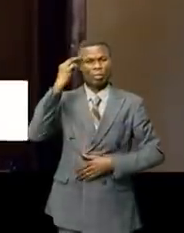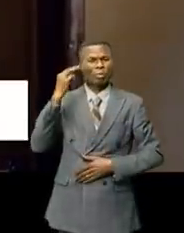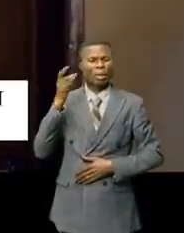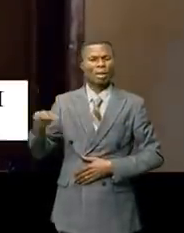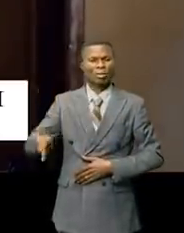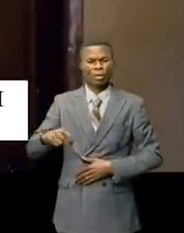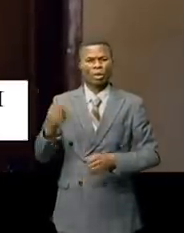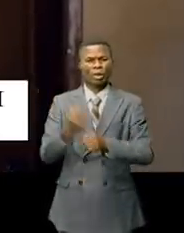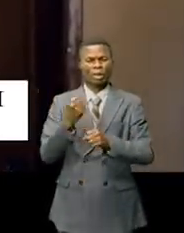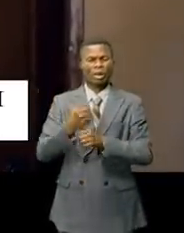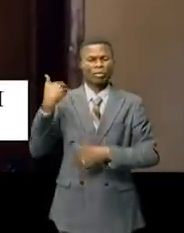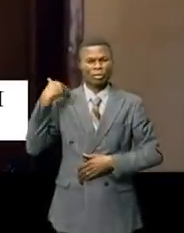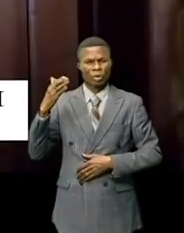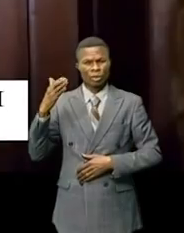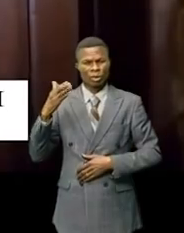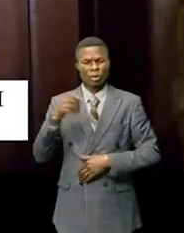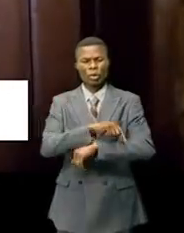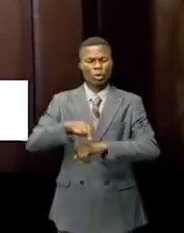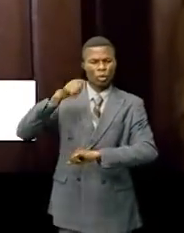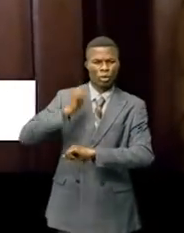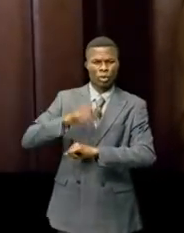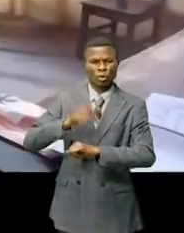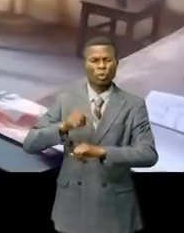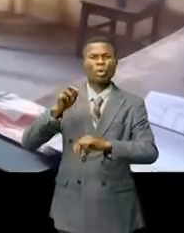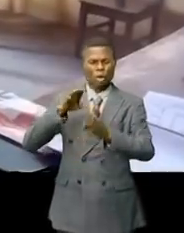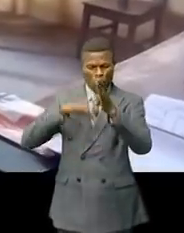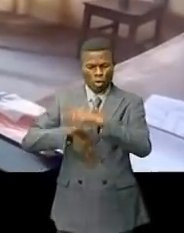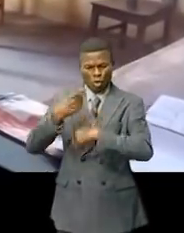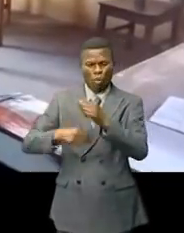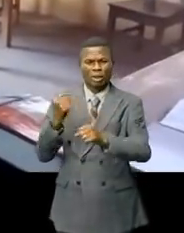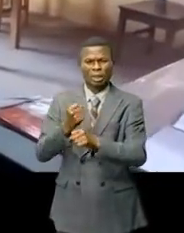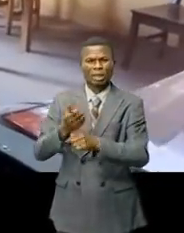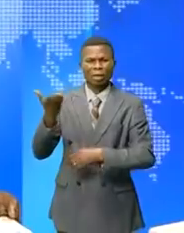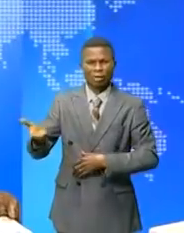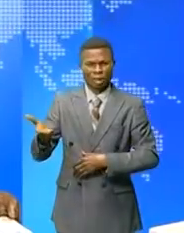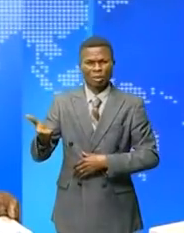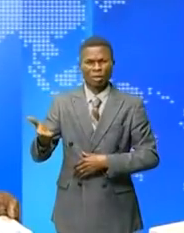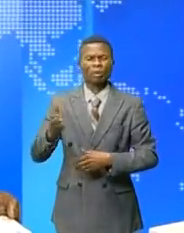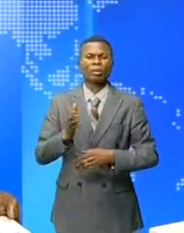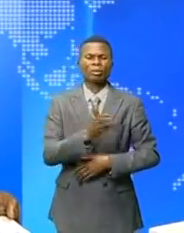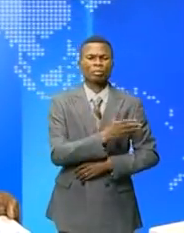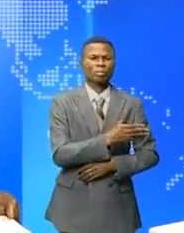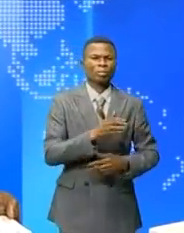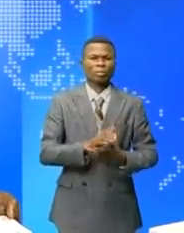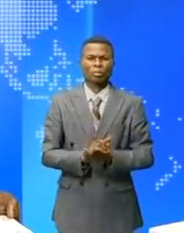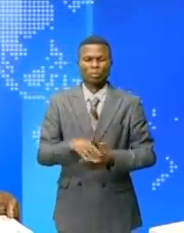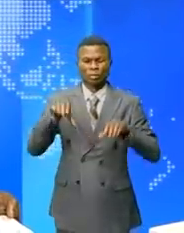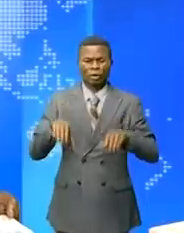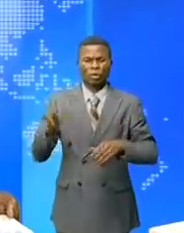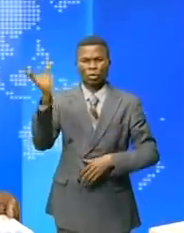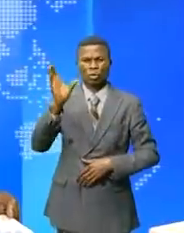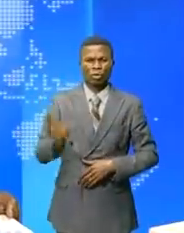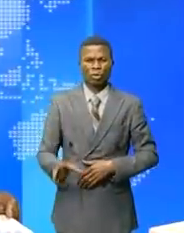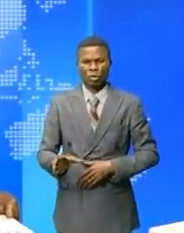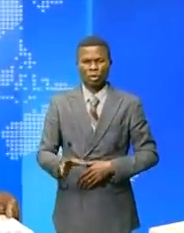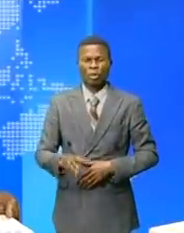services de l'état de la cour d'appel locale occupe déjà certains locaux des ces bâtiments et au congo centrale corps